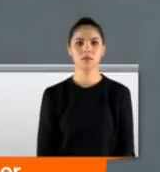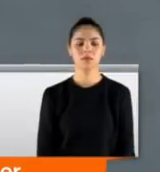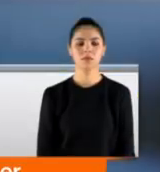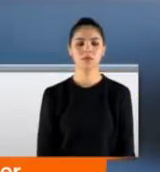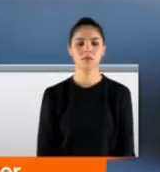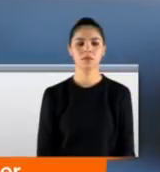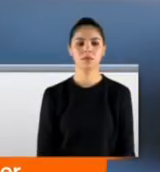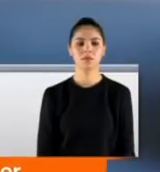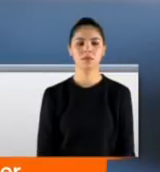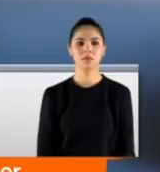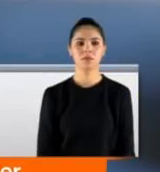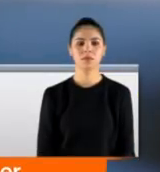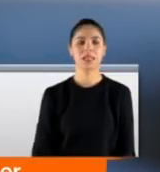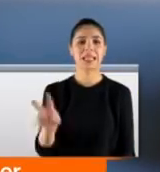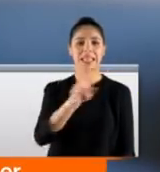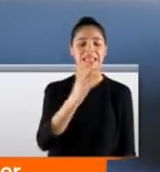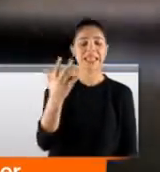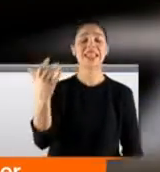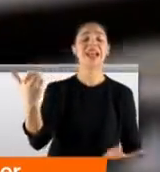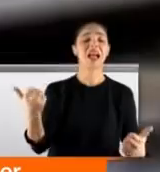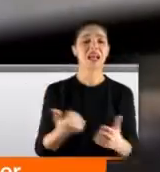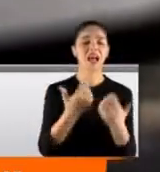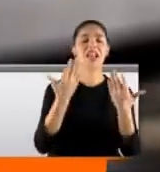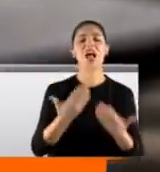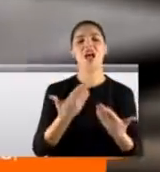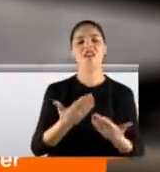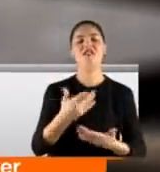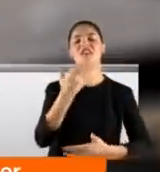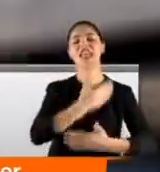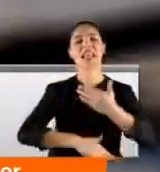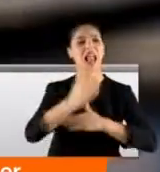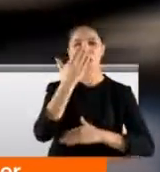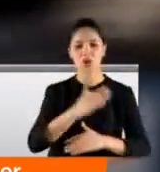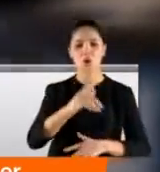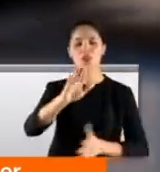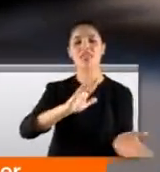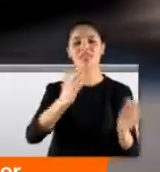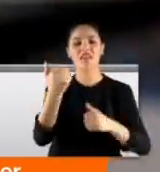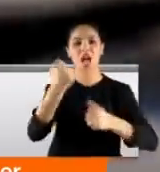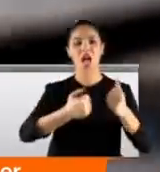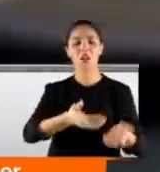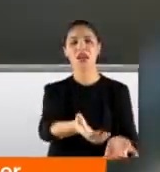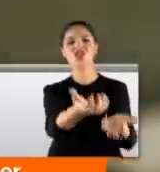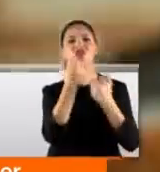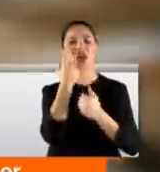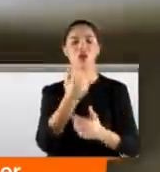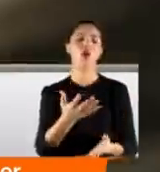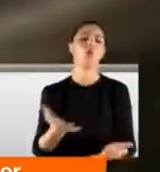Herhalde vardı. Neyse ki ikili kazayı hafif sıyrıklarla atlattı. Şarampole devrilen araçsa çekiciyle